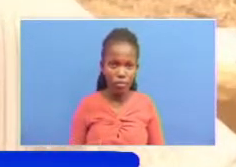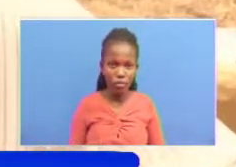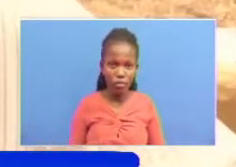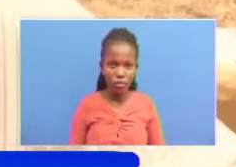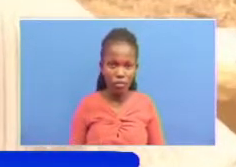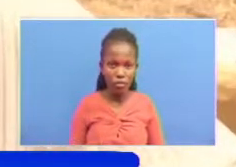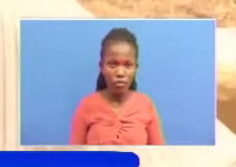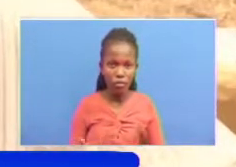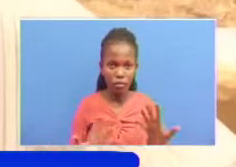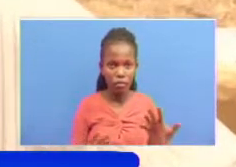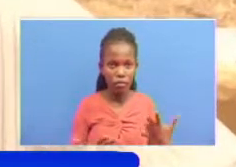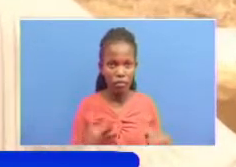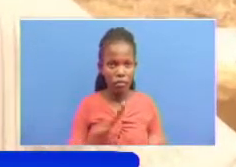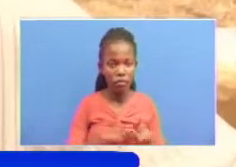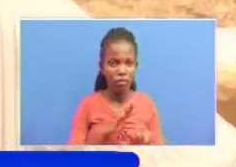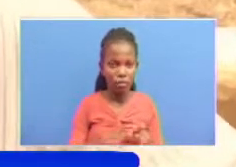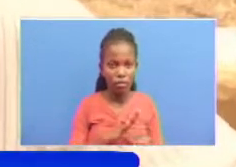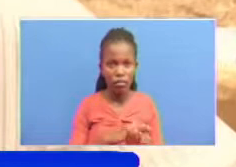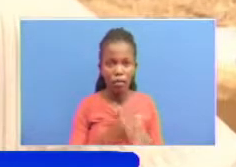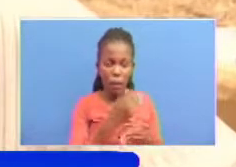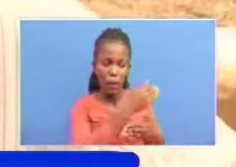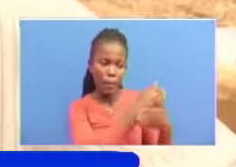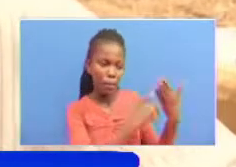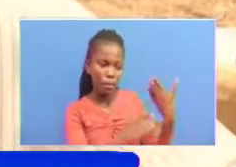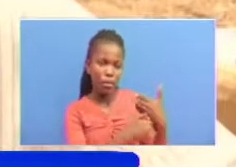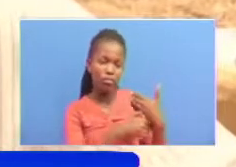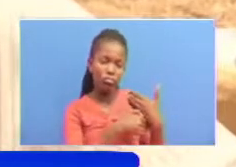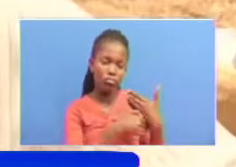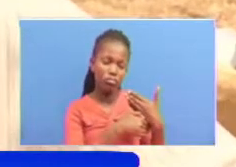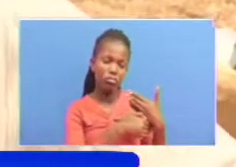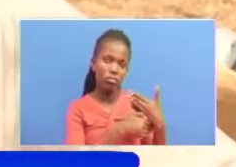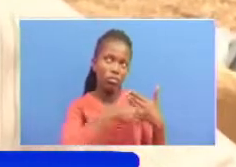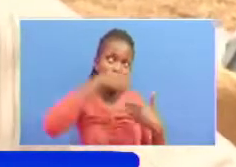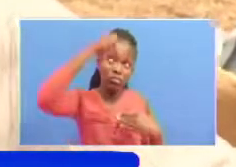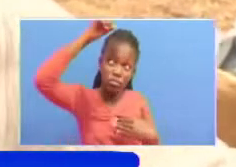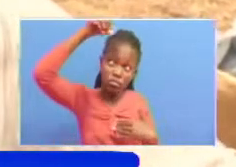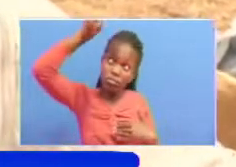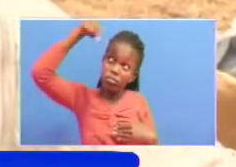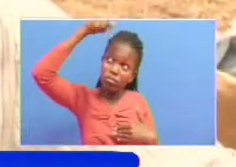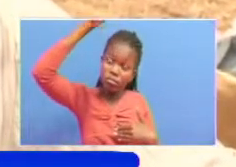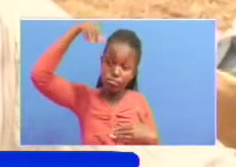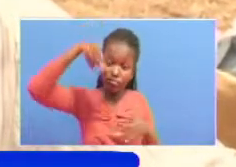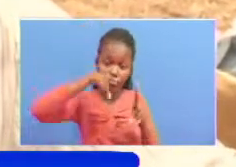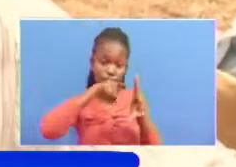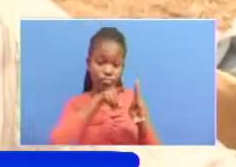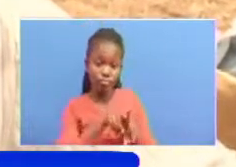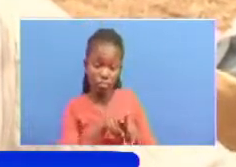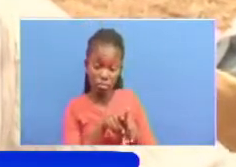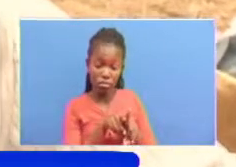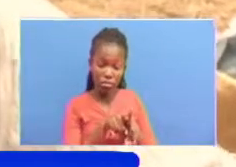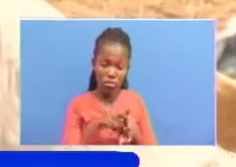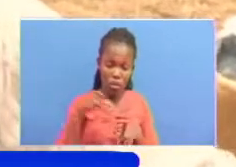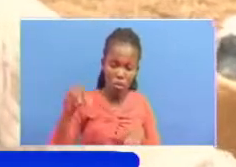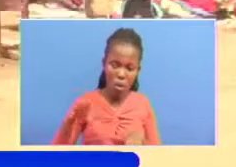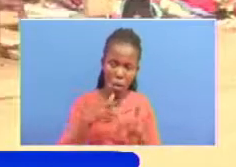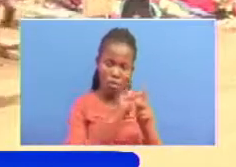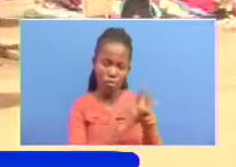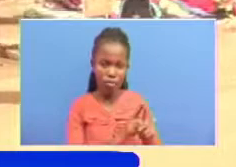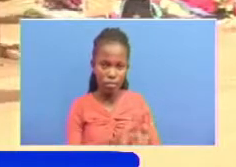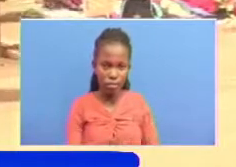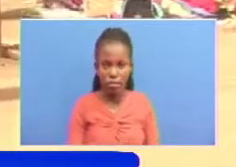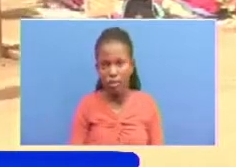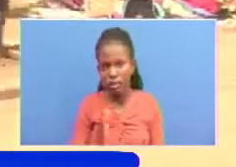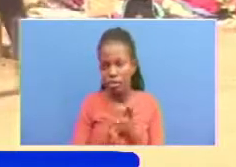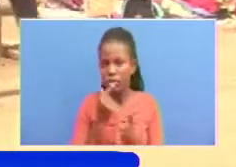hizi ndo ito anosese ya ombu haka nasua. Ndo wa mune. kuikala abantu yakale zuwani amwemya